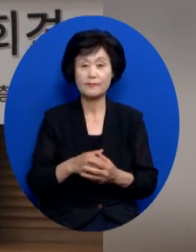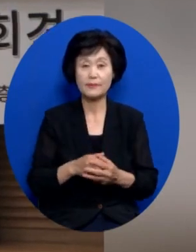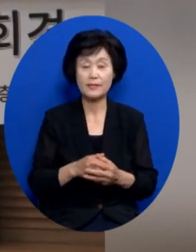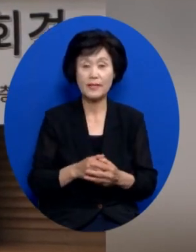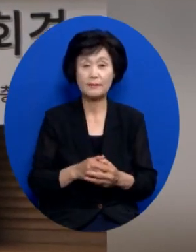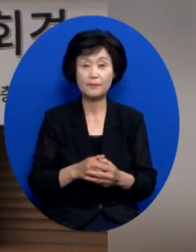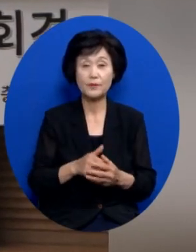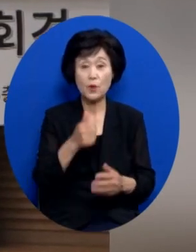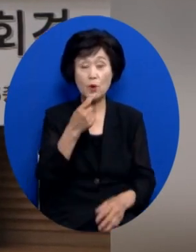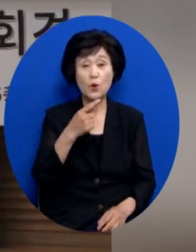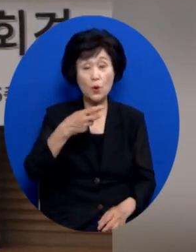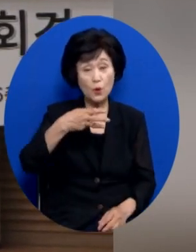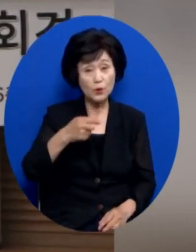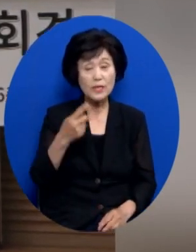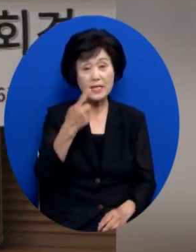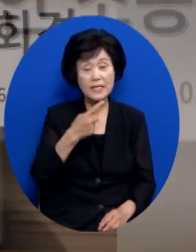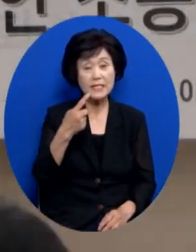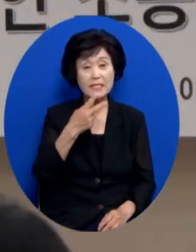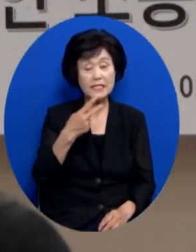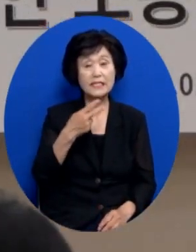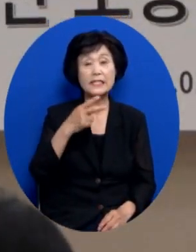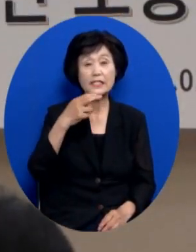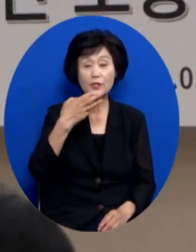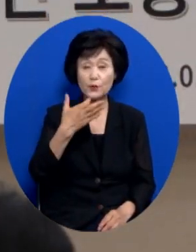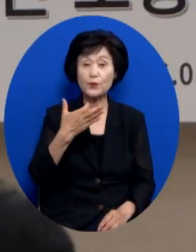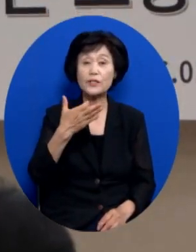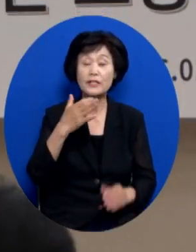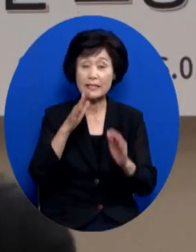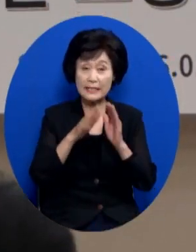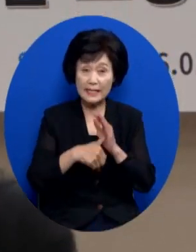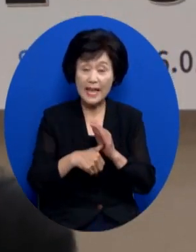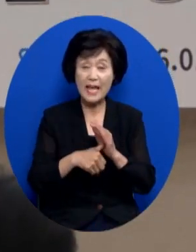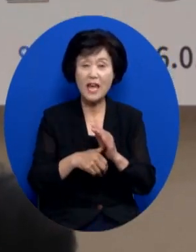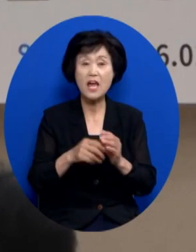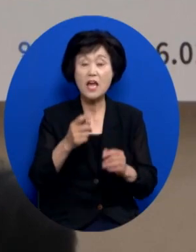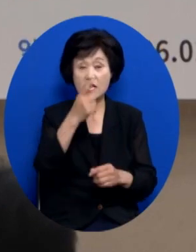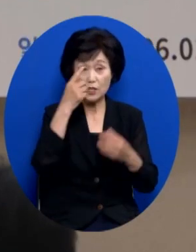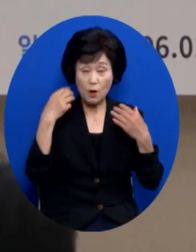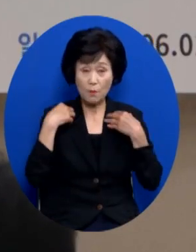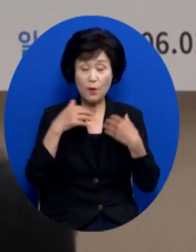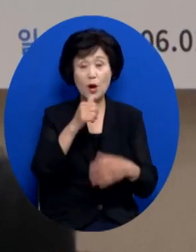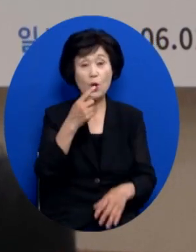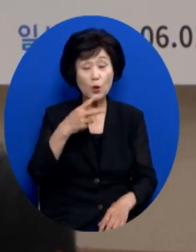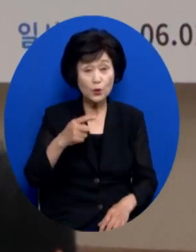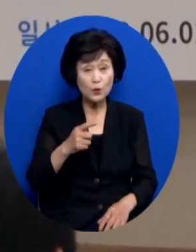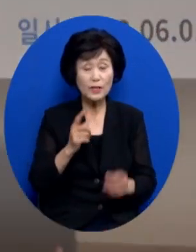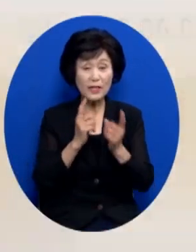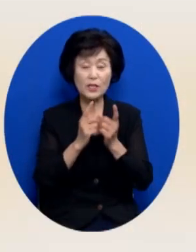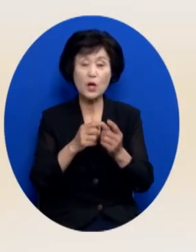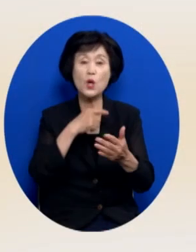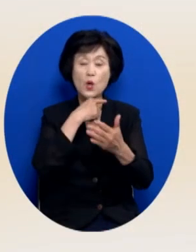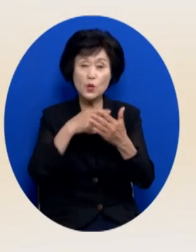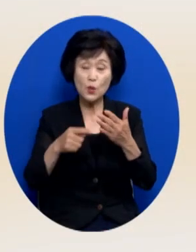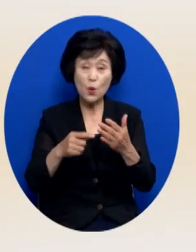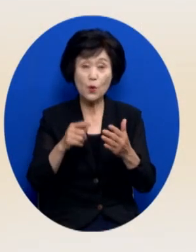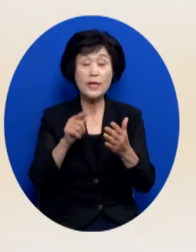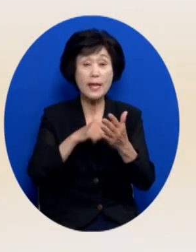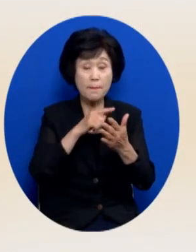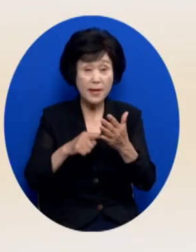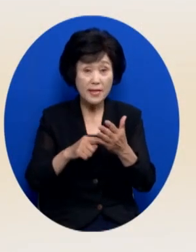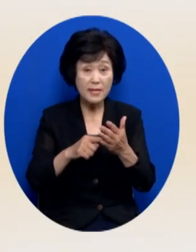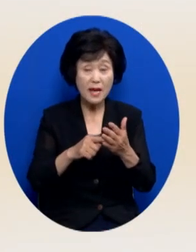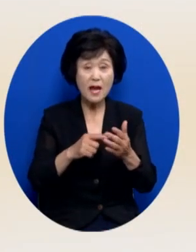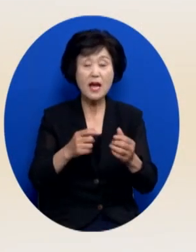홀트 측은 지난 2019년 추방 입양인이 정부와 홀트로 상대로 제기한 손해배상 청구 소송에 대한 1심